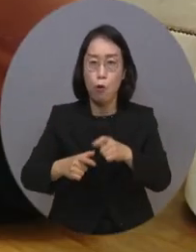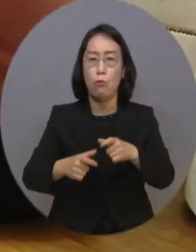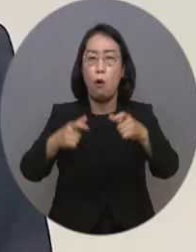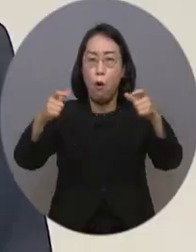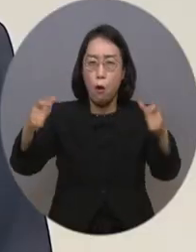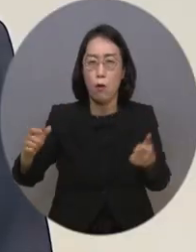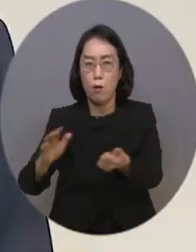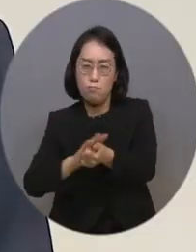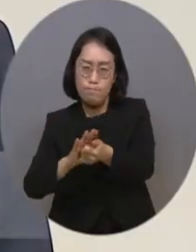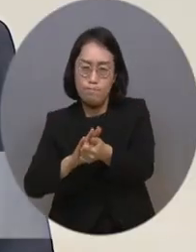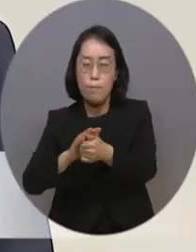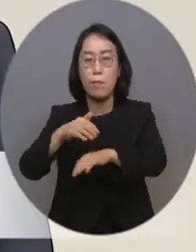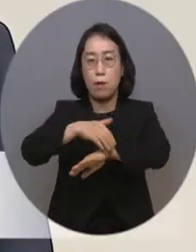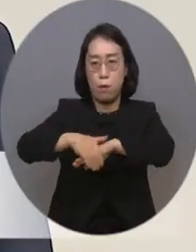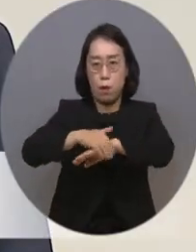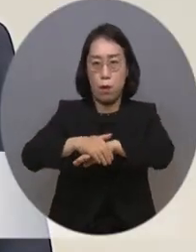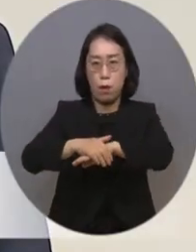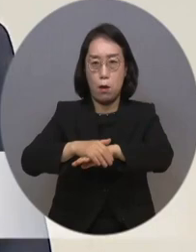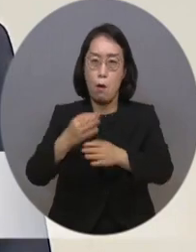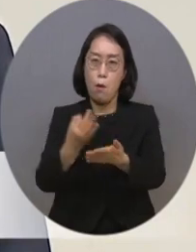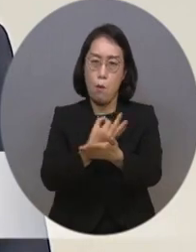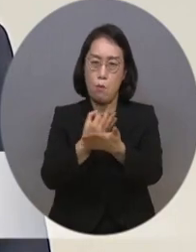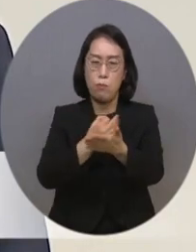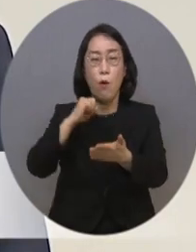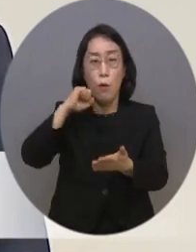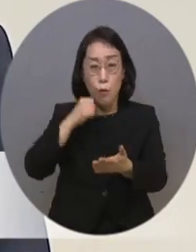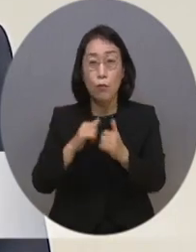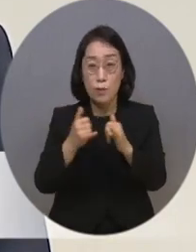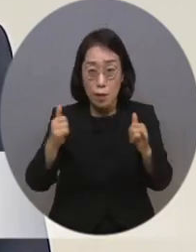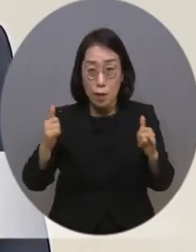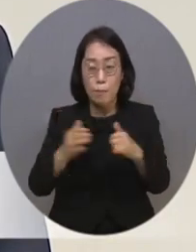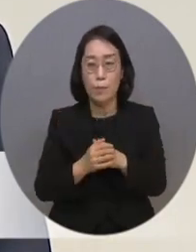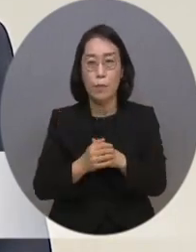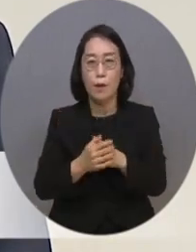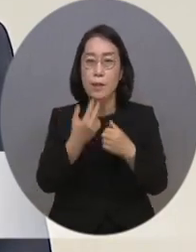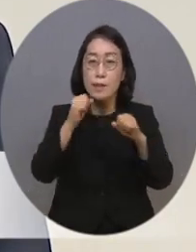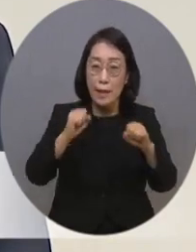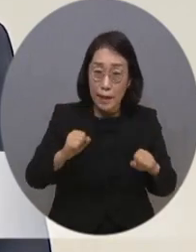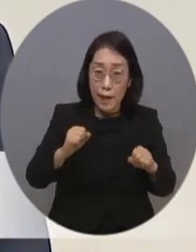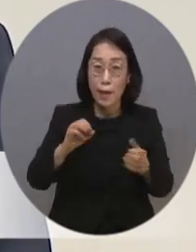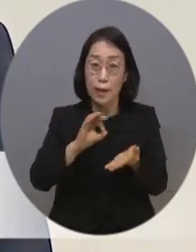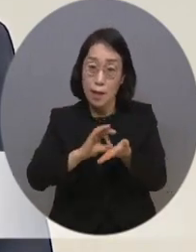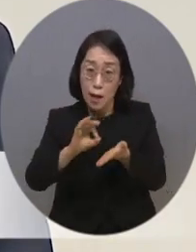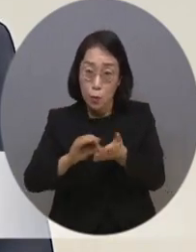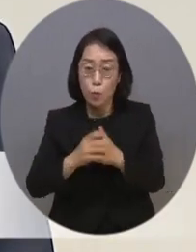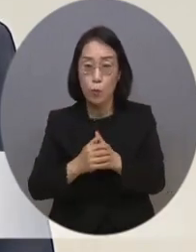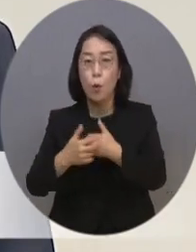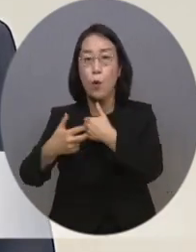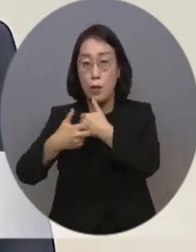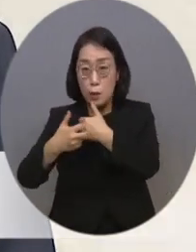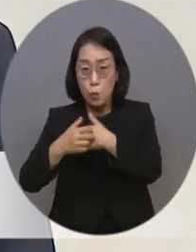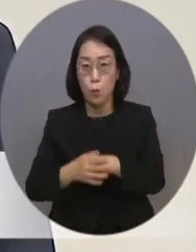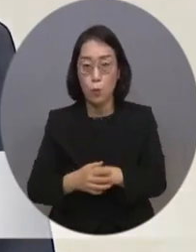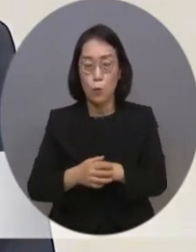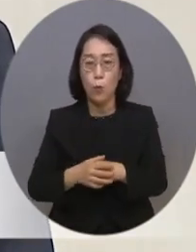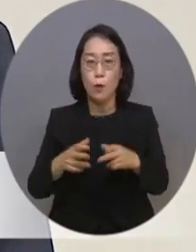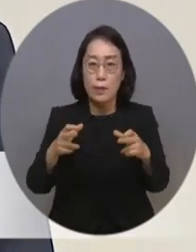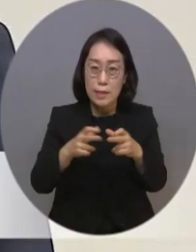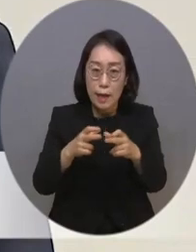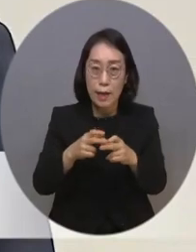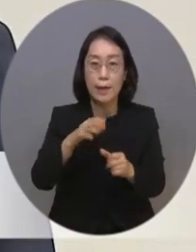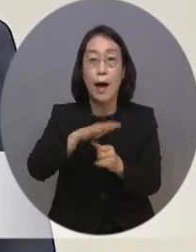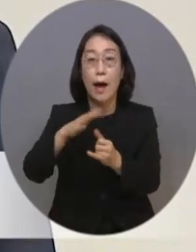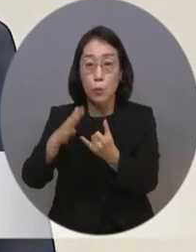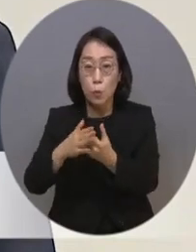설명입니다. 저소득층에 대한 생계 및 의료 지원은 물론 장애인, 아동, 청년,